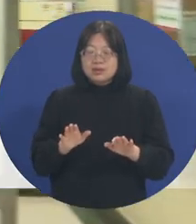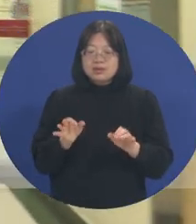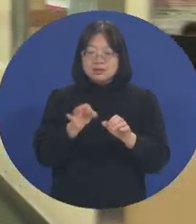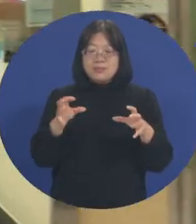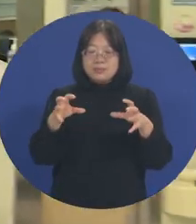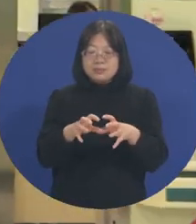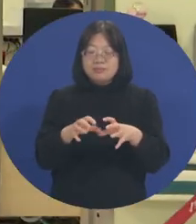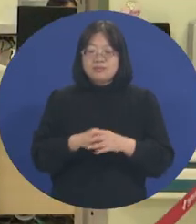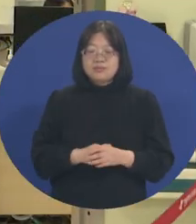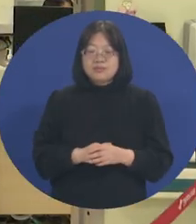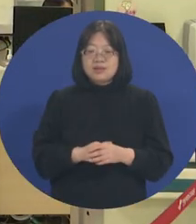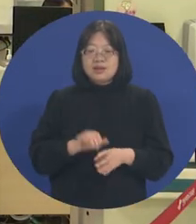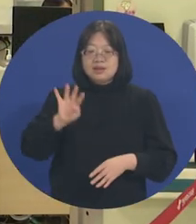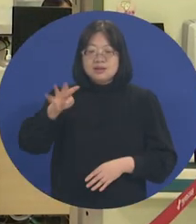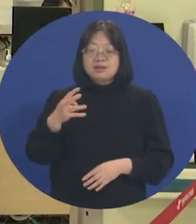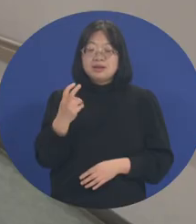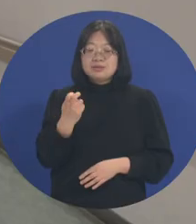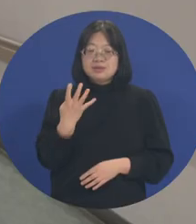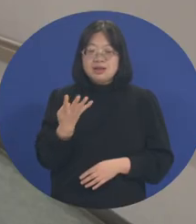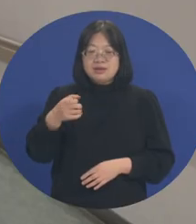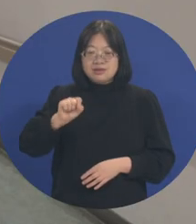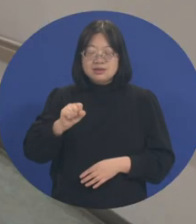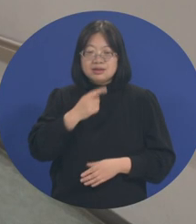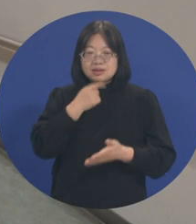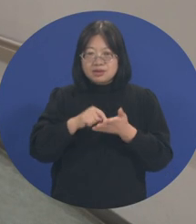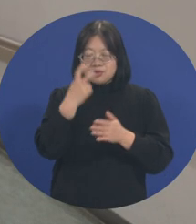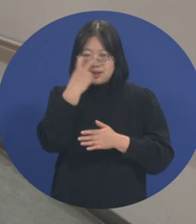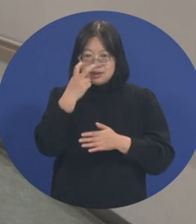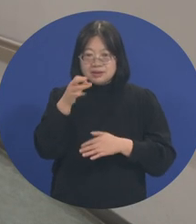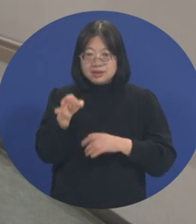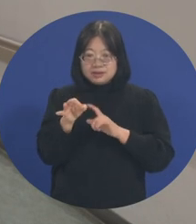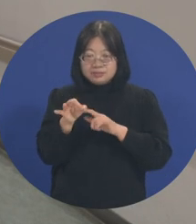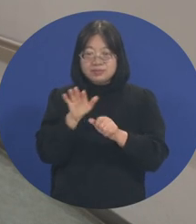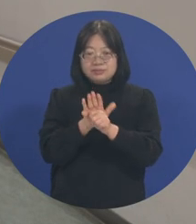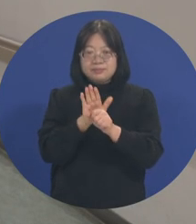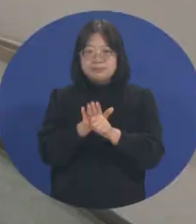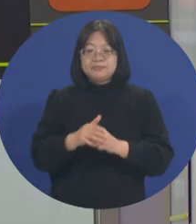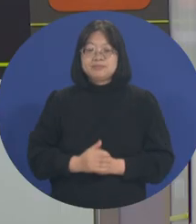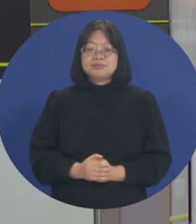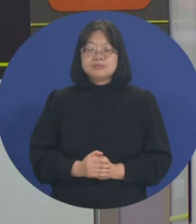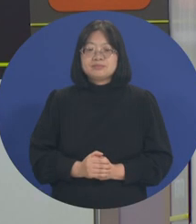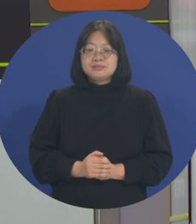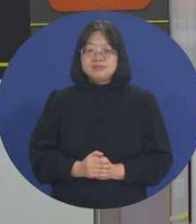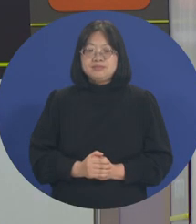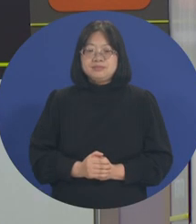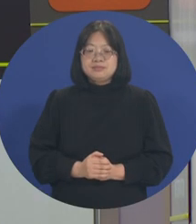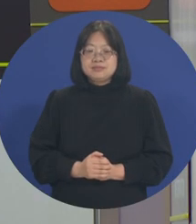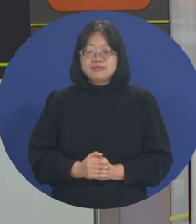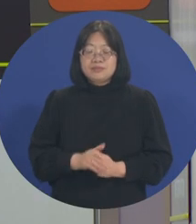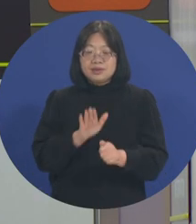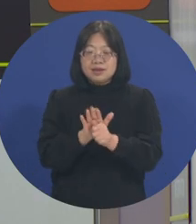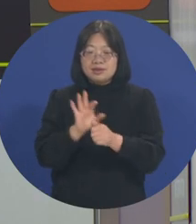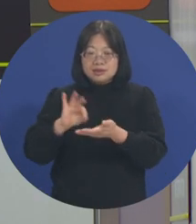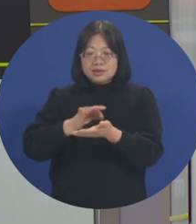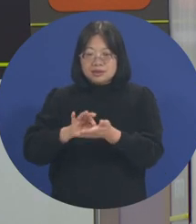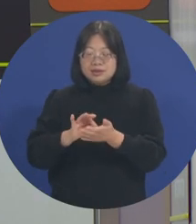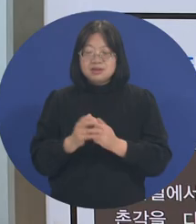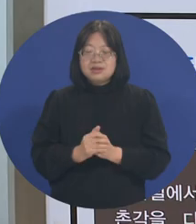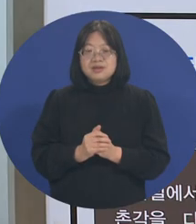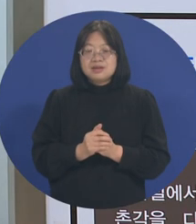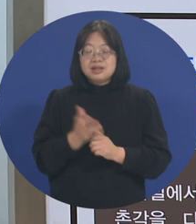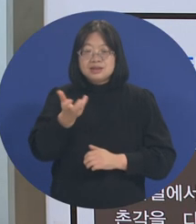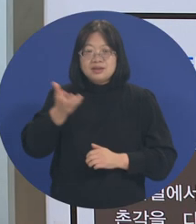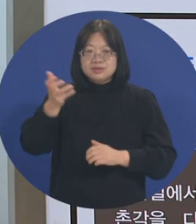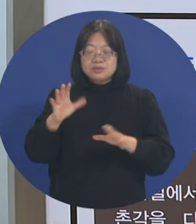지원금까지 더하면 총 424억 원의 재난 관리 기금을 지원하는 셈입니다 이번에 지원하는 예산은